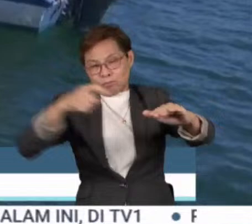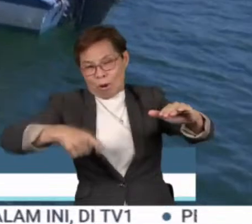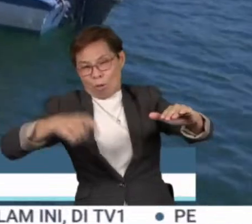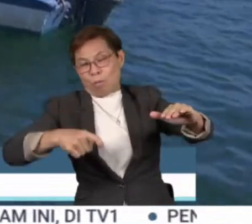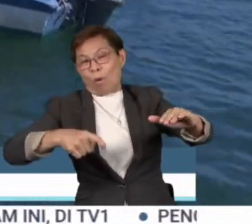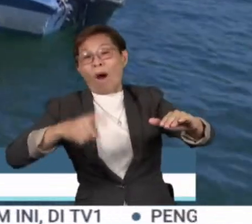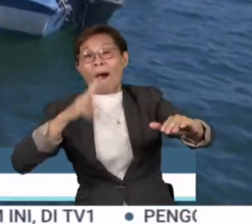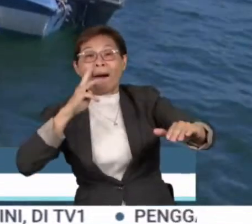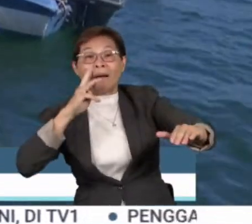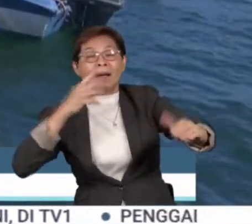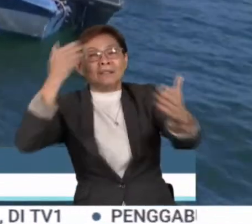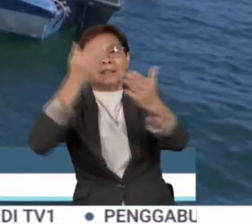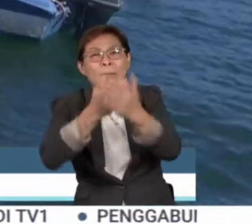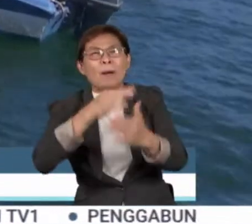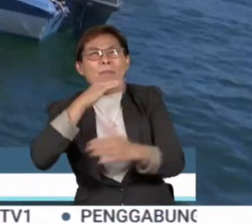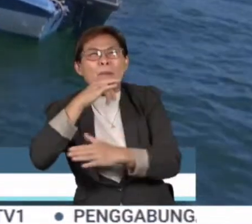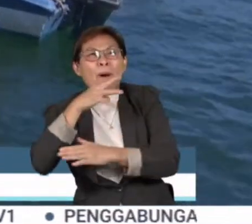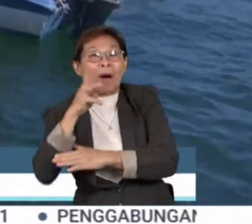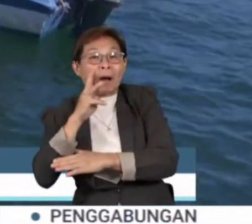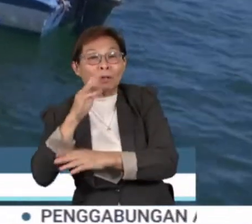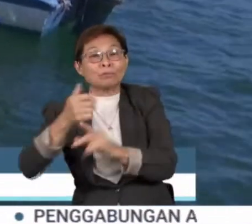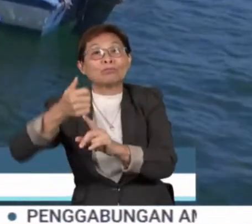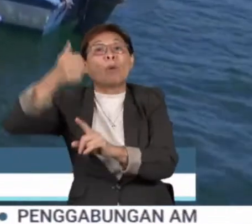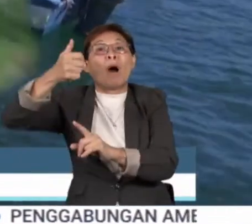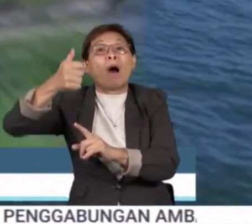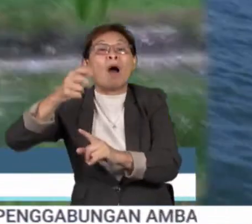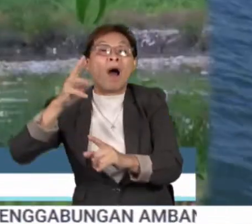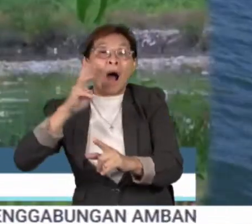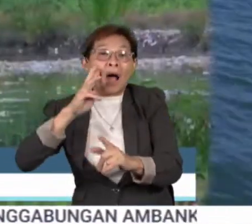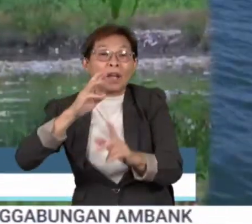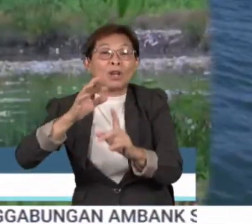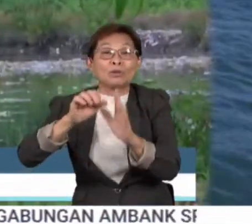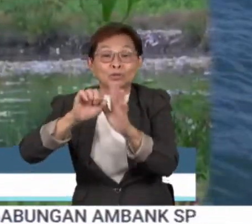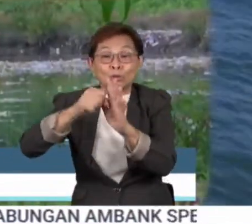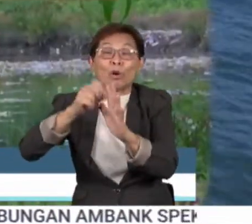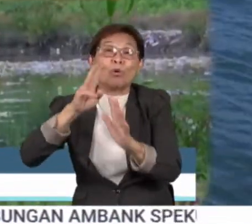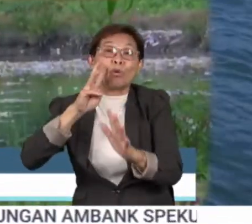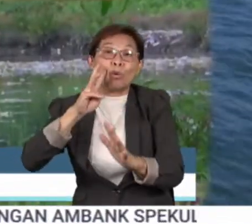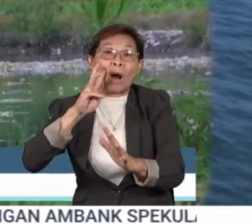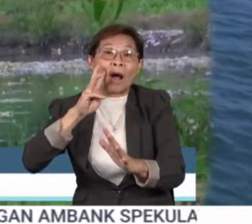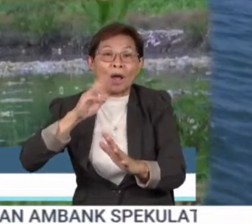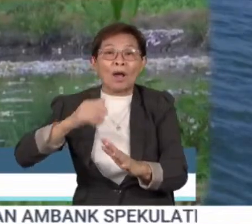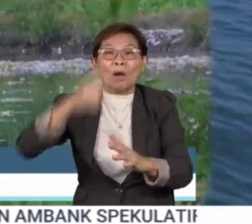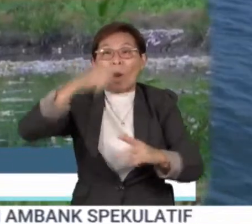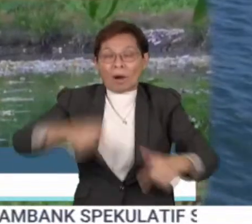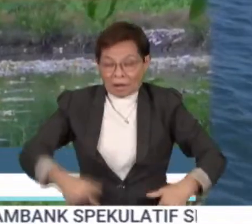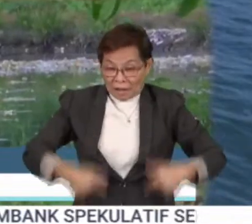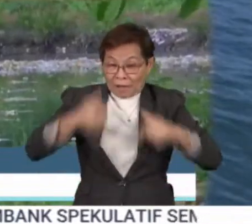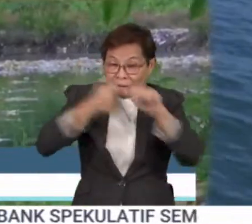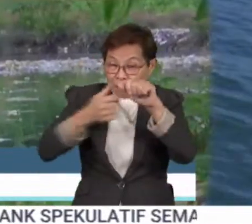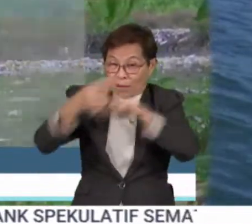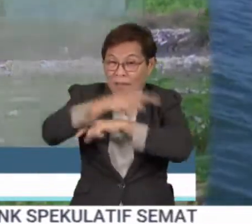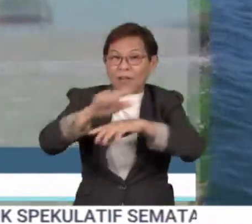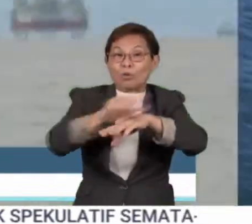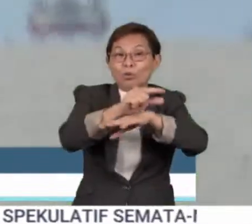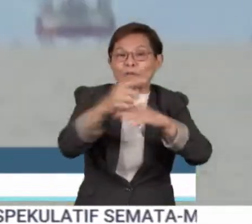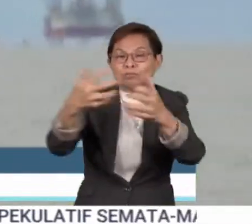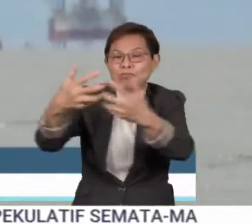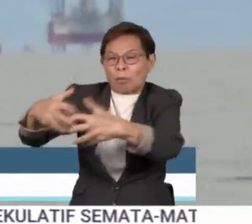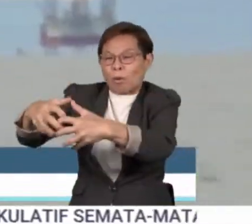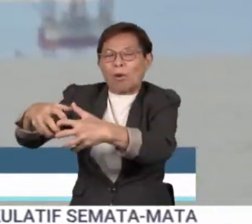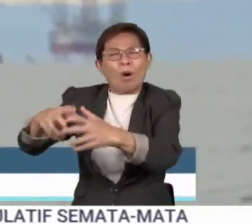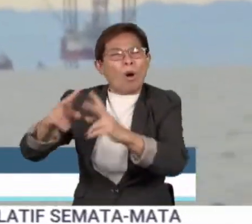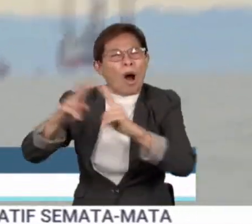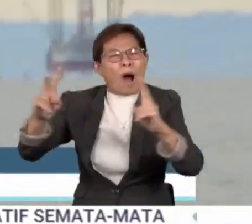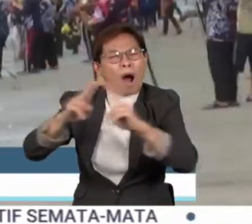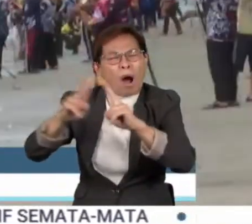diperlukan. Sehingga kini, pencemaran air terutamanya sumber utama air bagi kehidupan harian dan kegunaan industri sudah